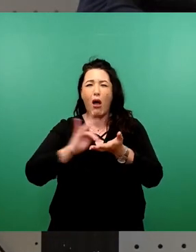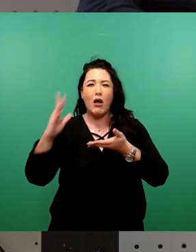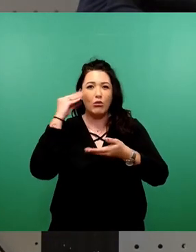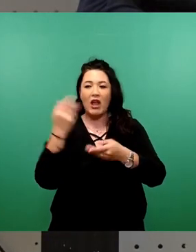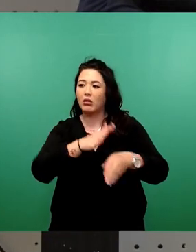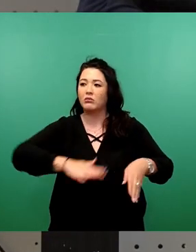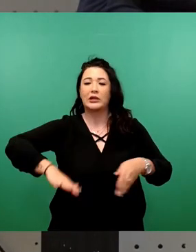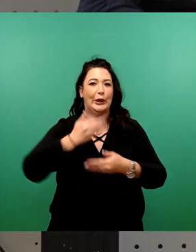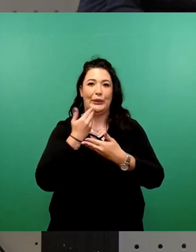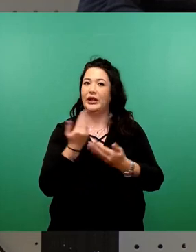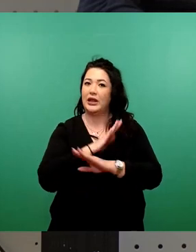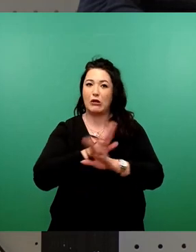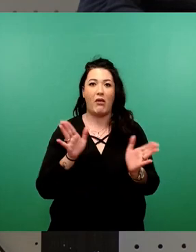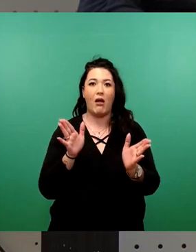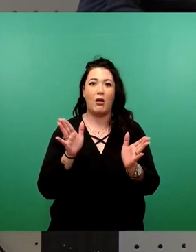Bund. Und